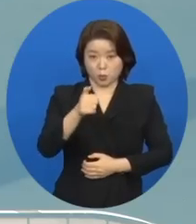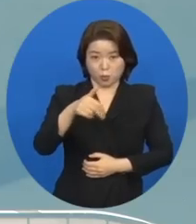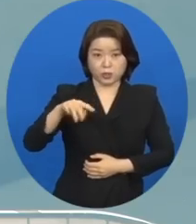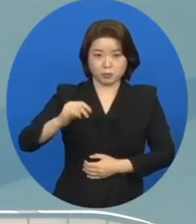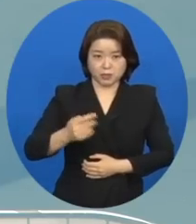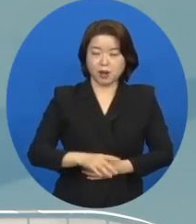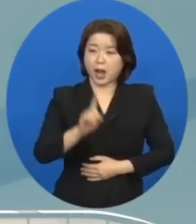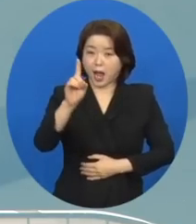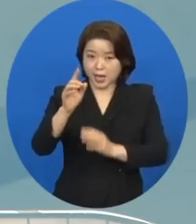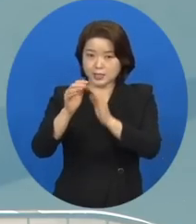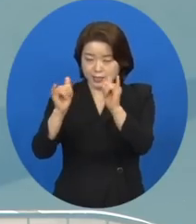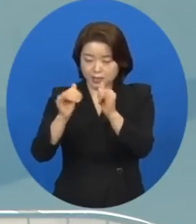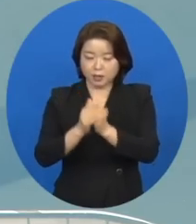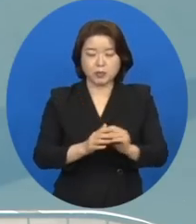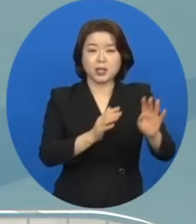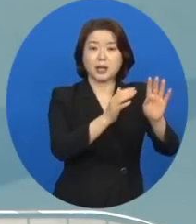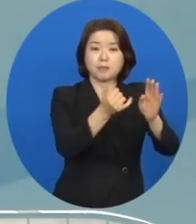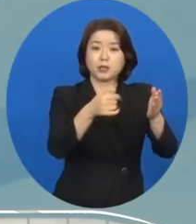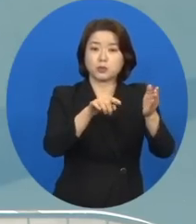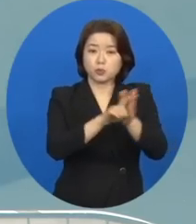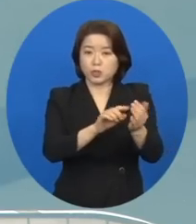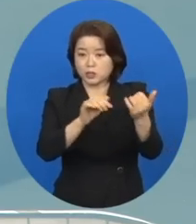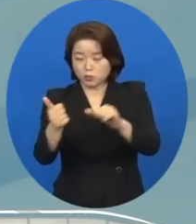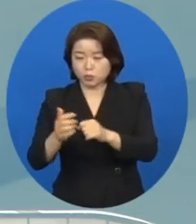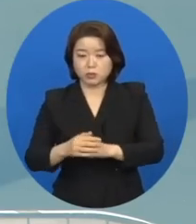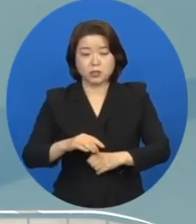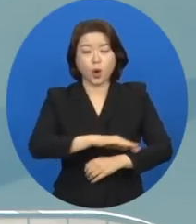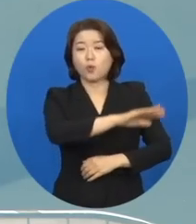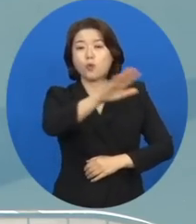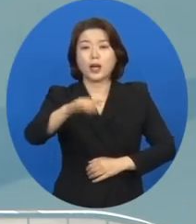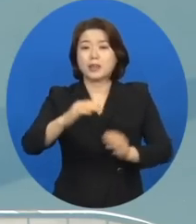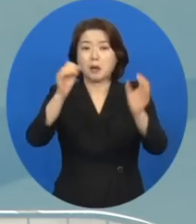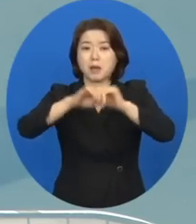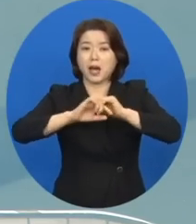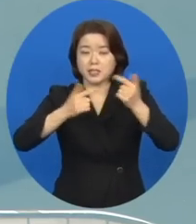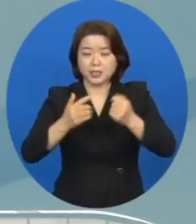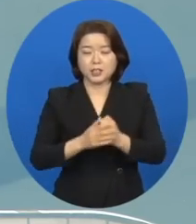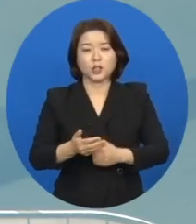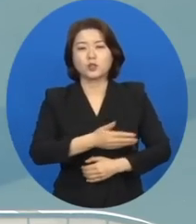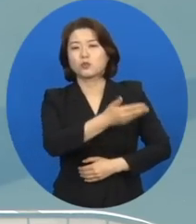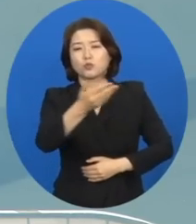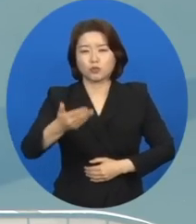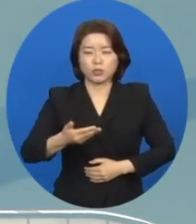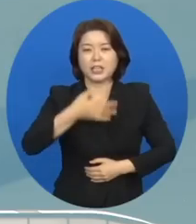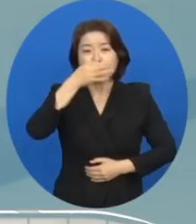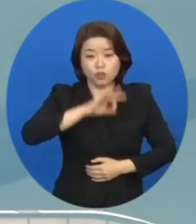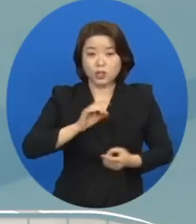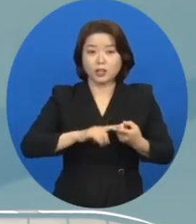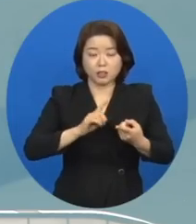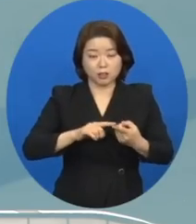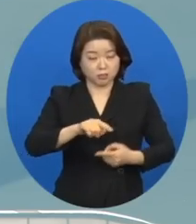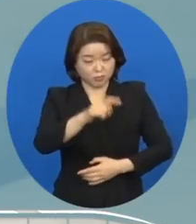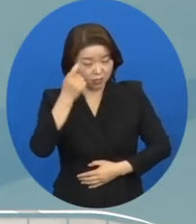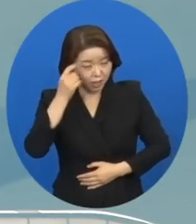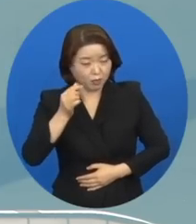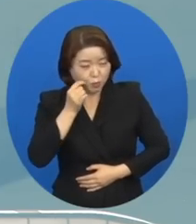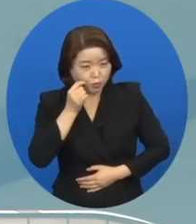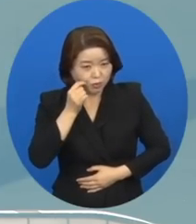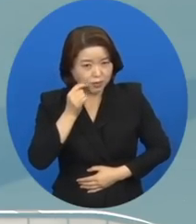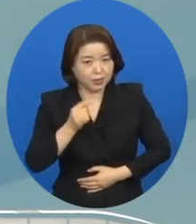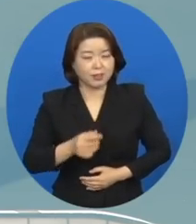백성을 위하여 죽어서 민족 전체가 망하지 않는 것이 당신들에게 유익하다는 것을 당신들은 생각하지 못하고